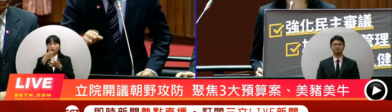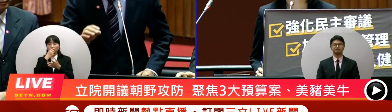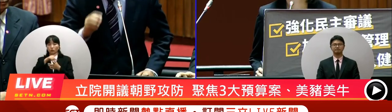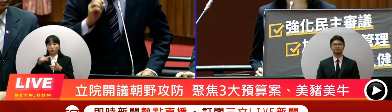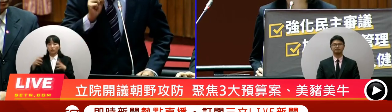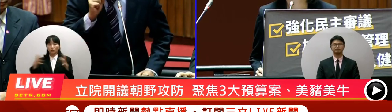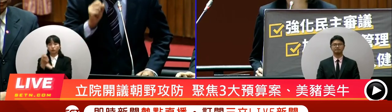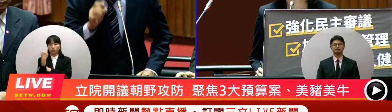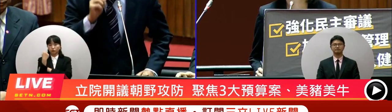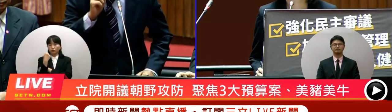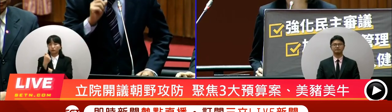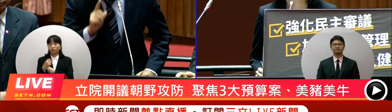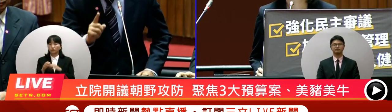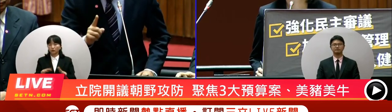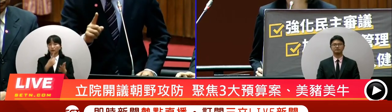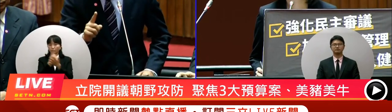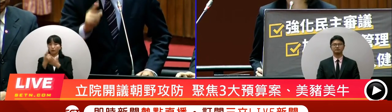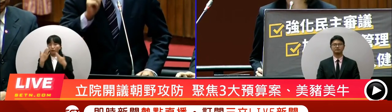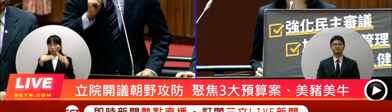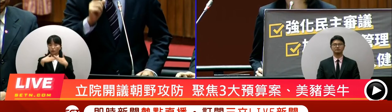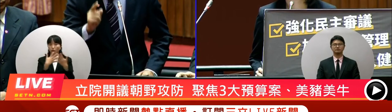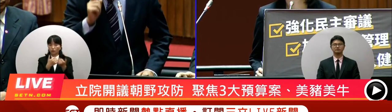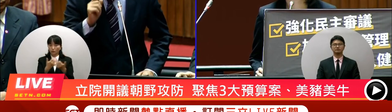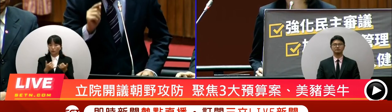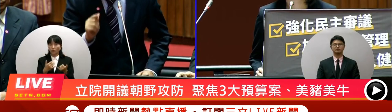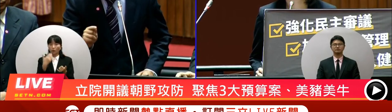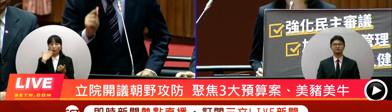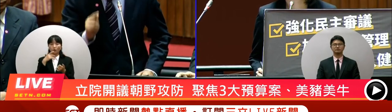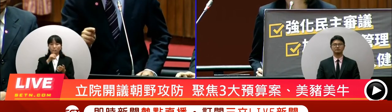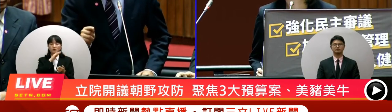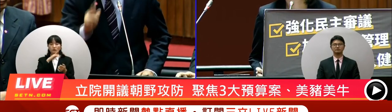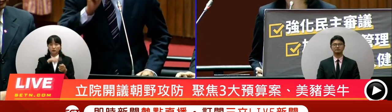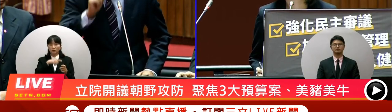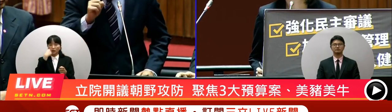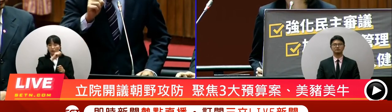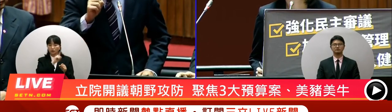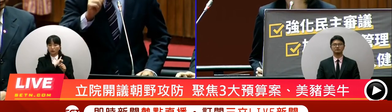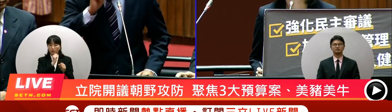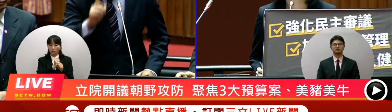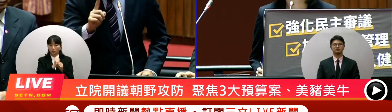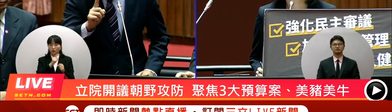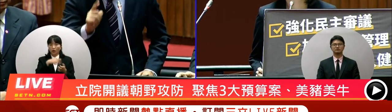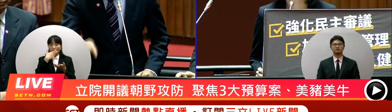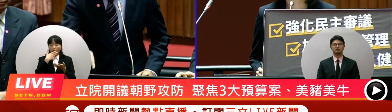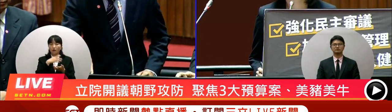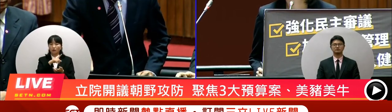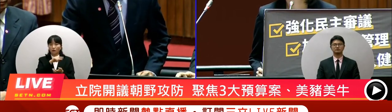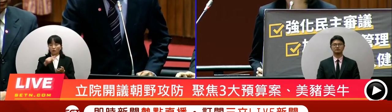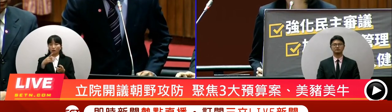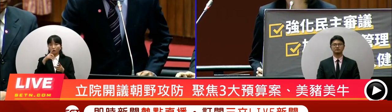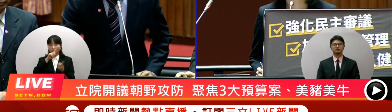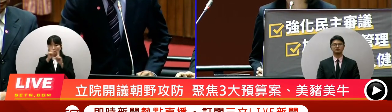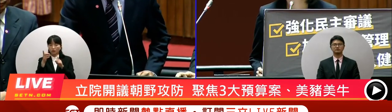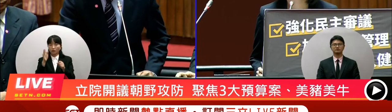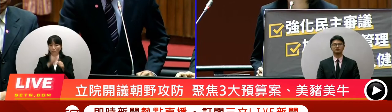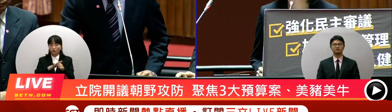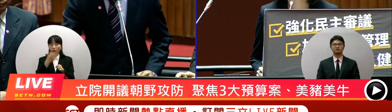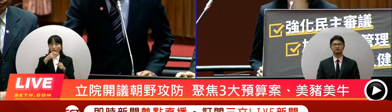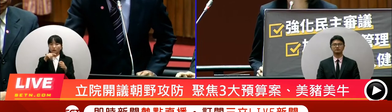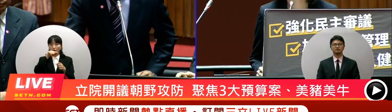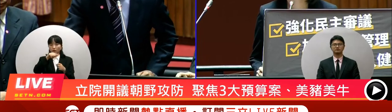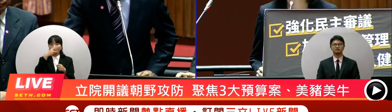努力，所以现在每一个学童他只要用我们在地食材，一天一餐 补助 3.5 块，